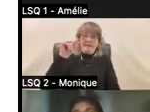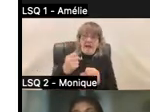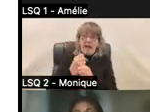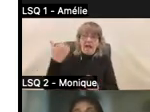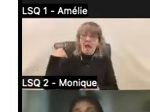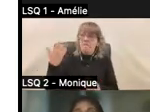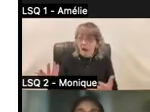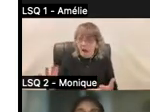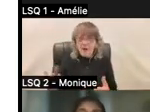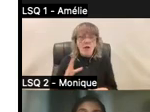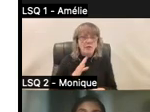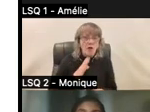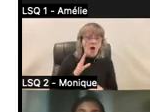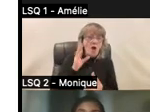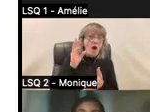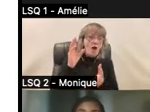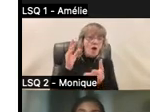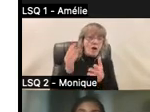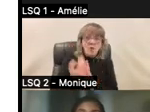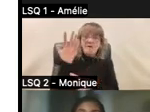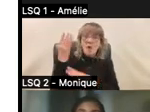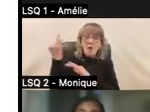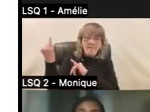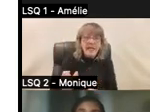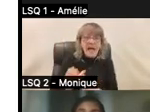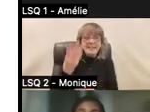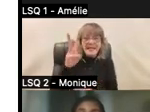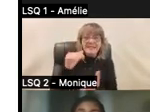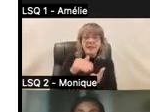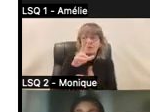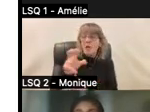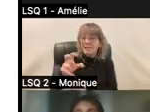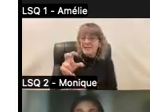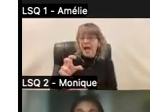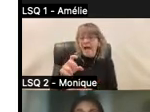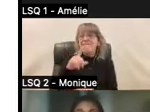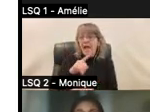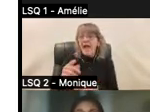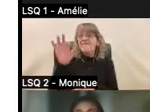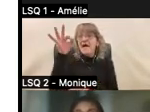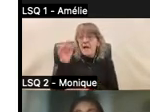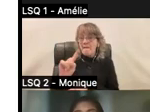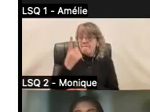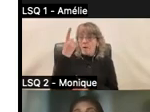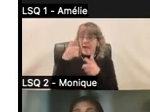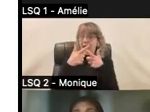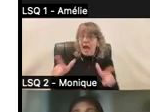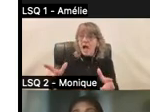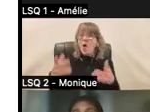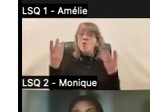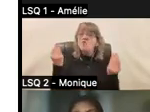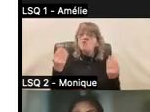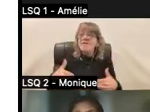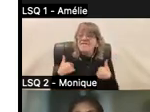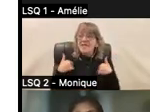16 300 nouveaux immigrants d'expression française, soit ceux dont le français est la première langue, se sont installés à l'extérieur